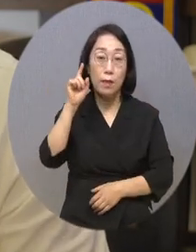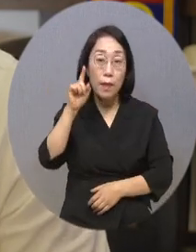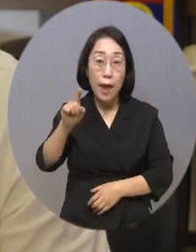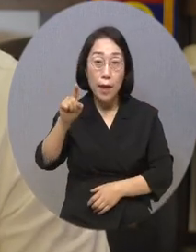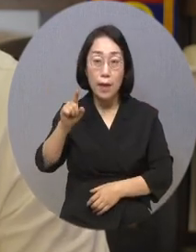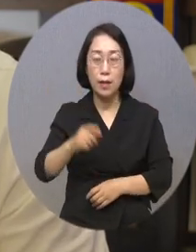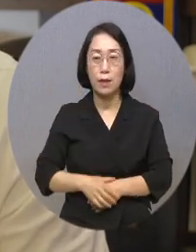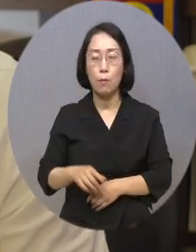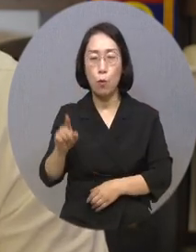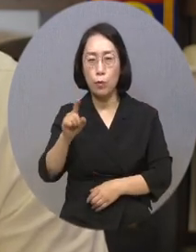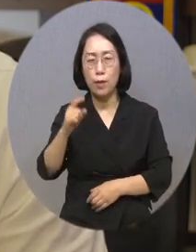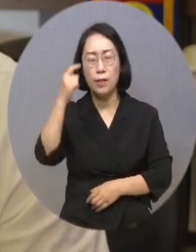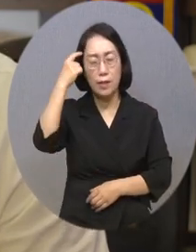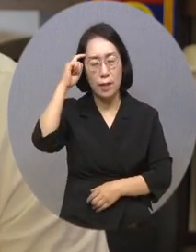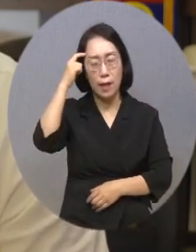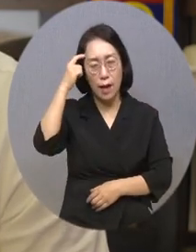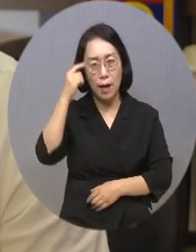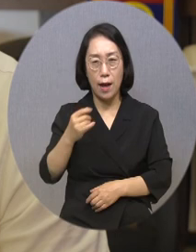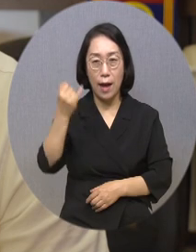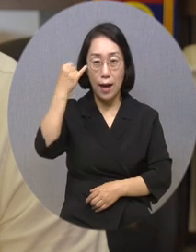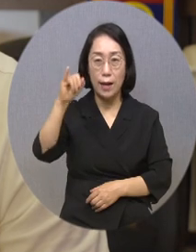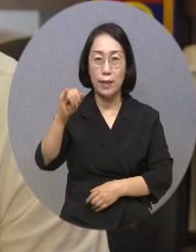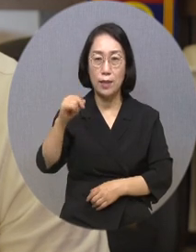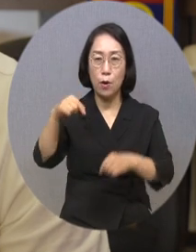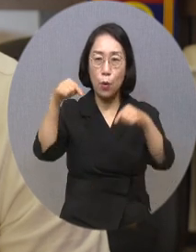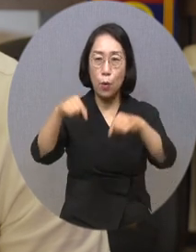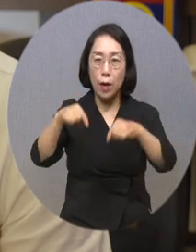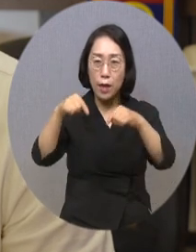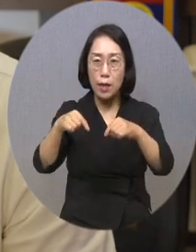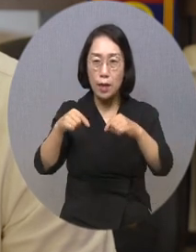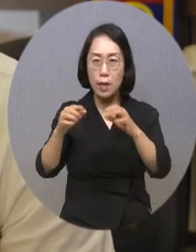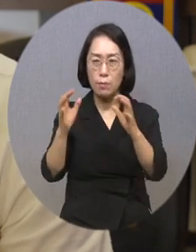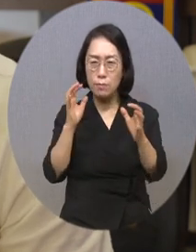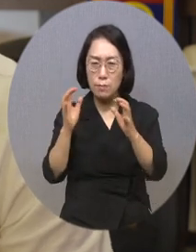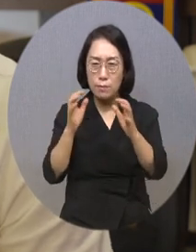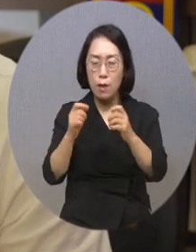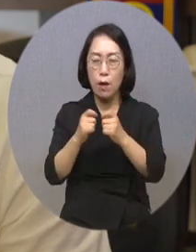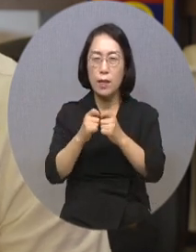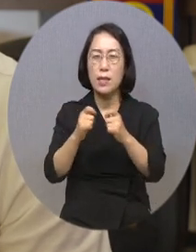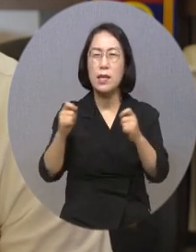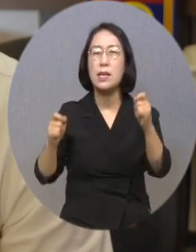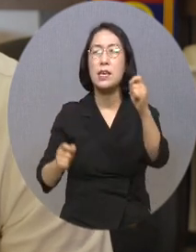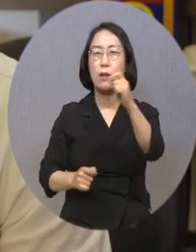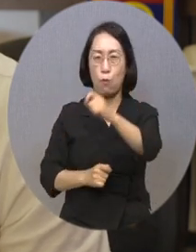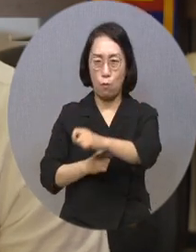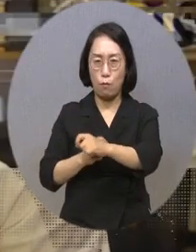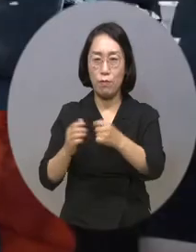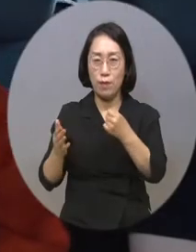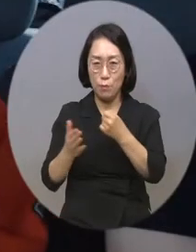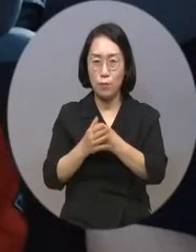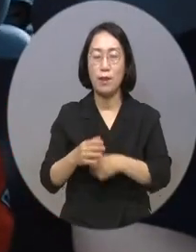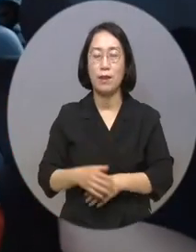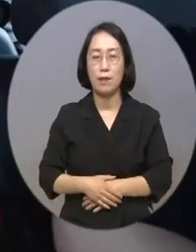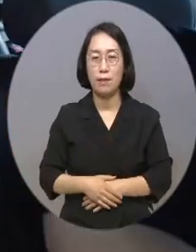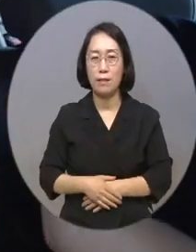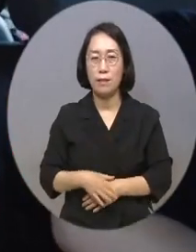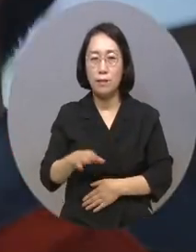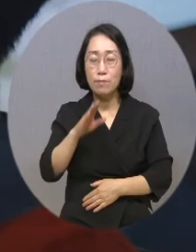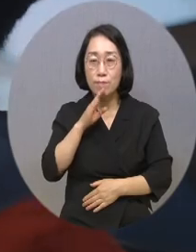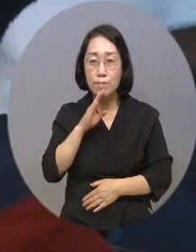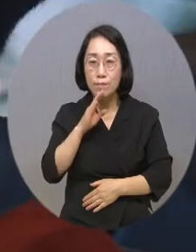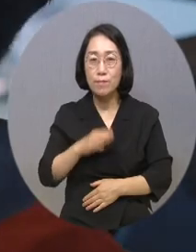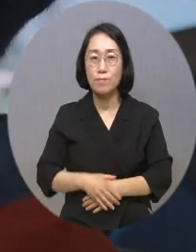대한 아이디어 회의를 짧게 하려고 했으나 이제 길어져가지고 제가 잠을 좀 푹 자지는 못한 상황입니다. 타코